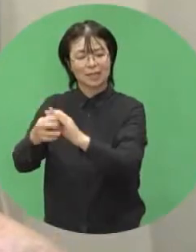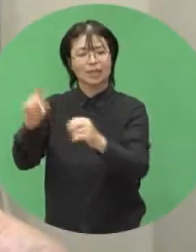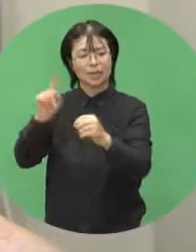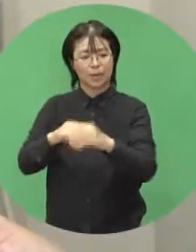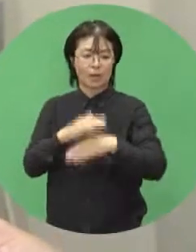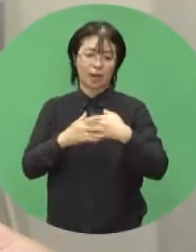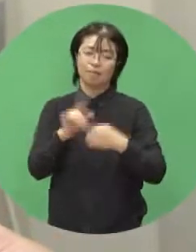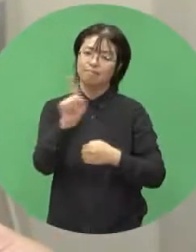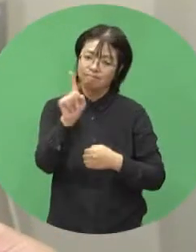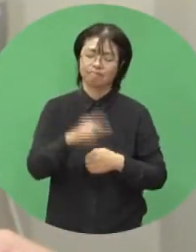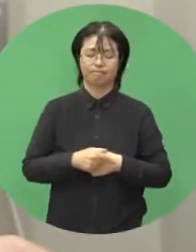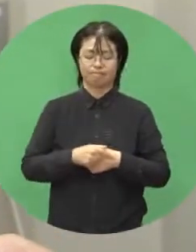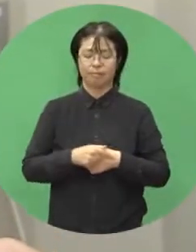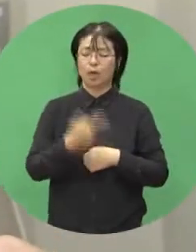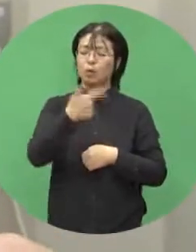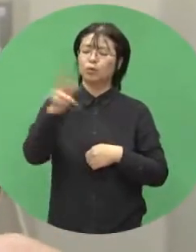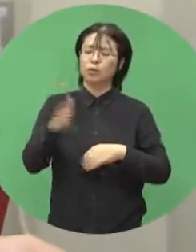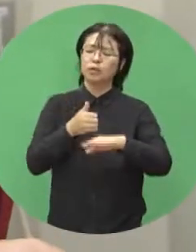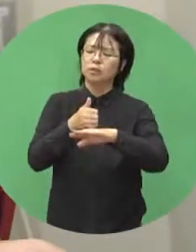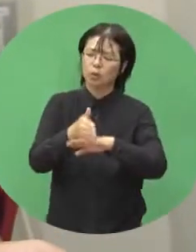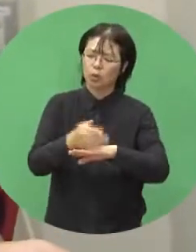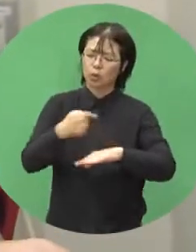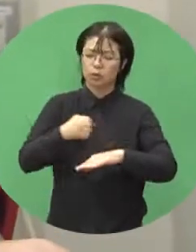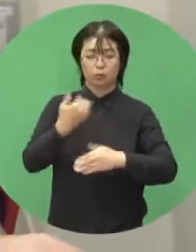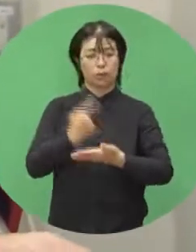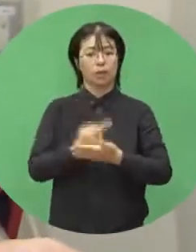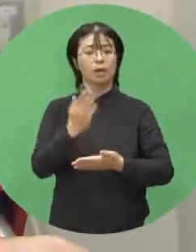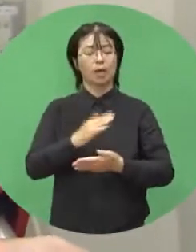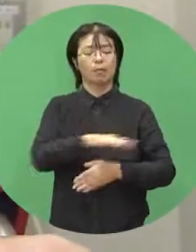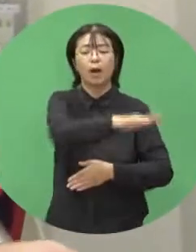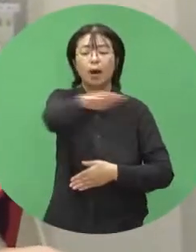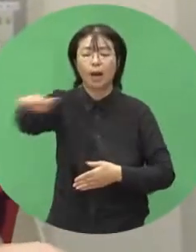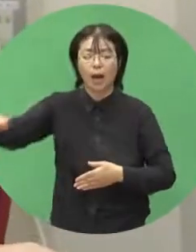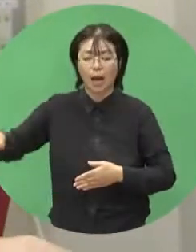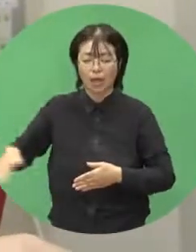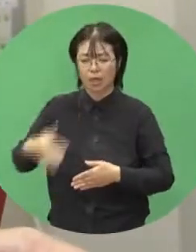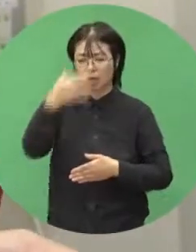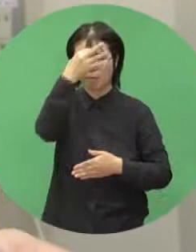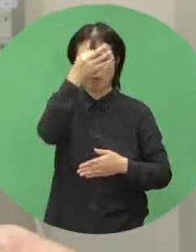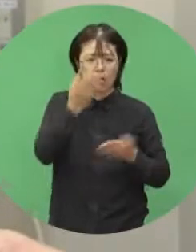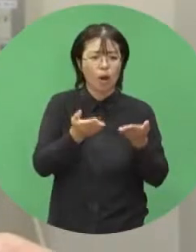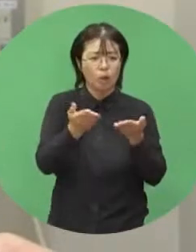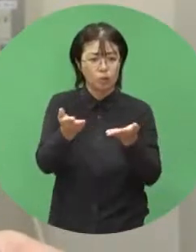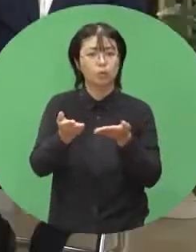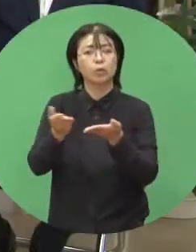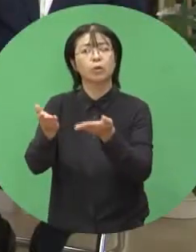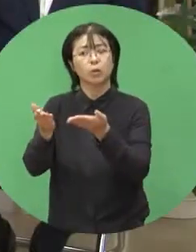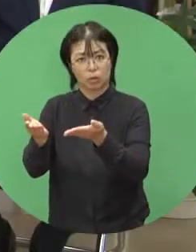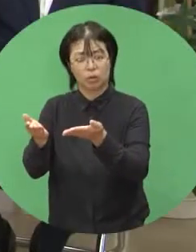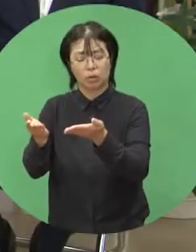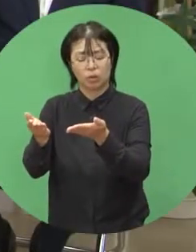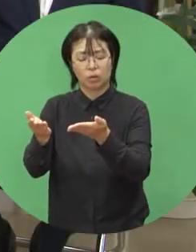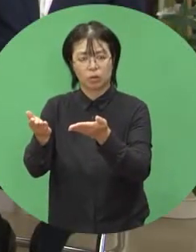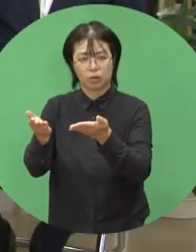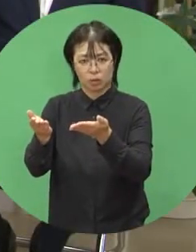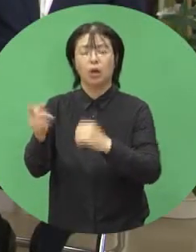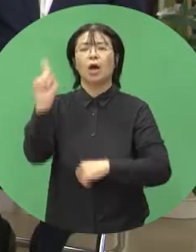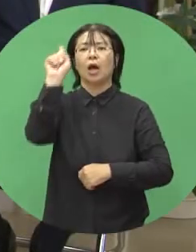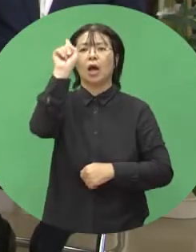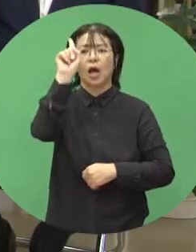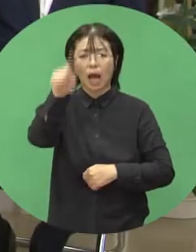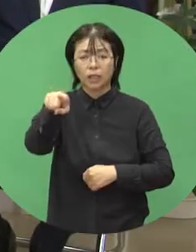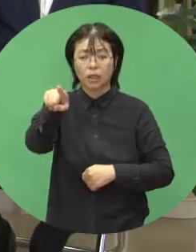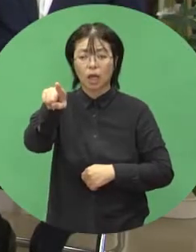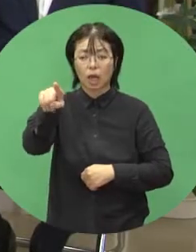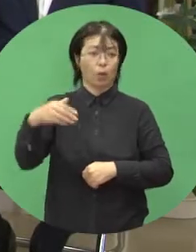しまうと自分だけではなくて、周りの方に迷惑がかかってしまうというところで、明日っていうのがやはり